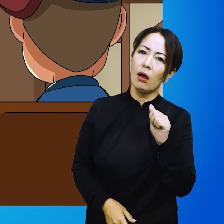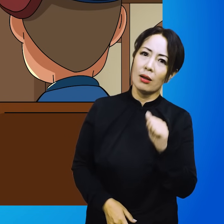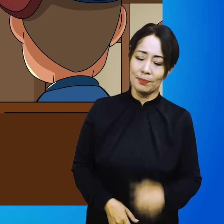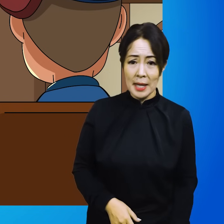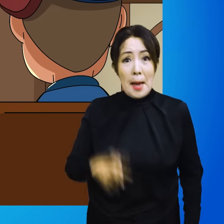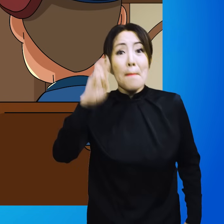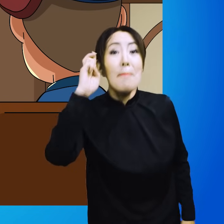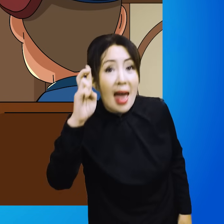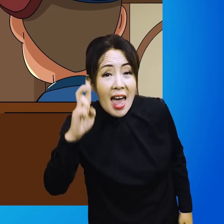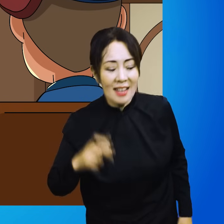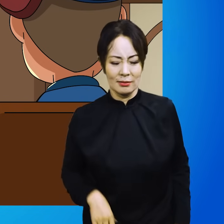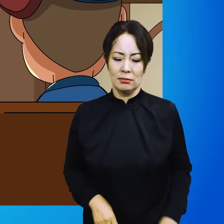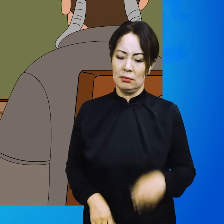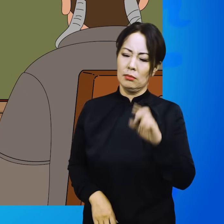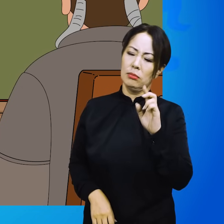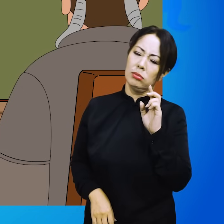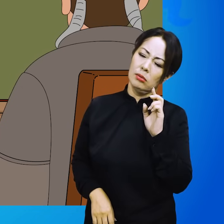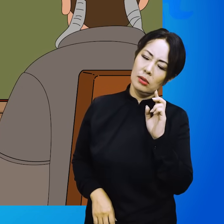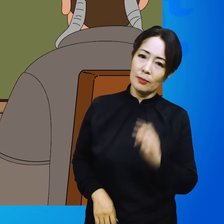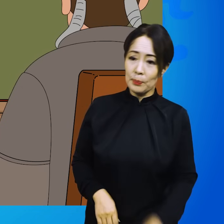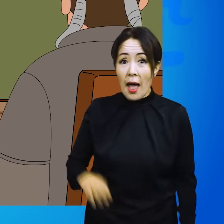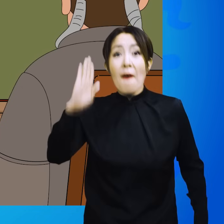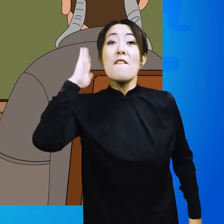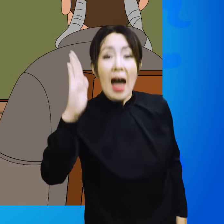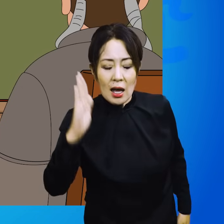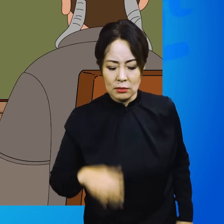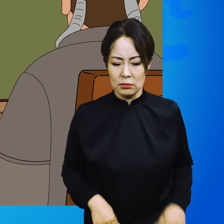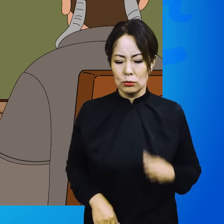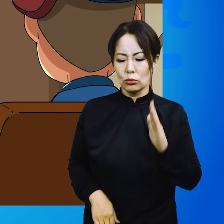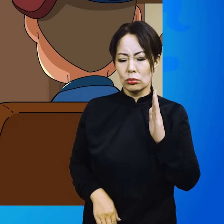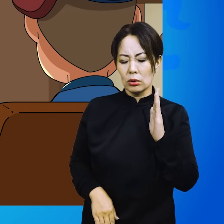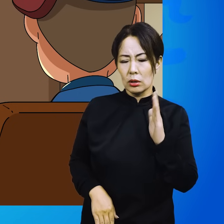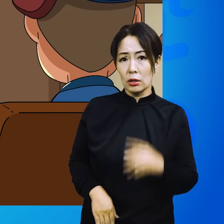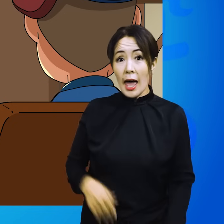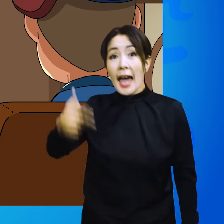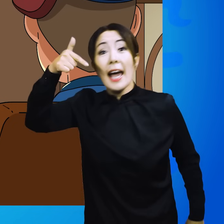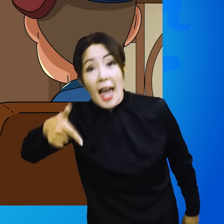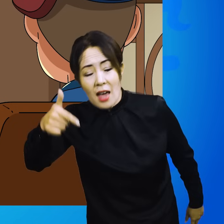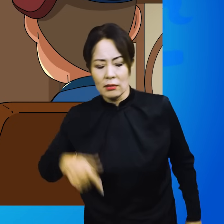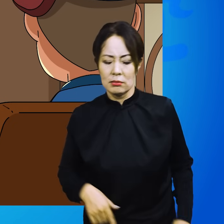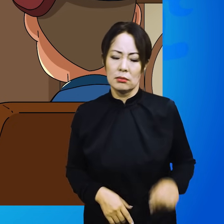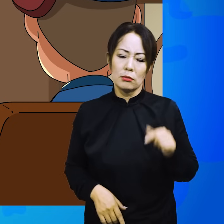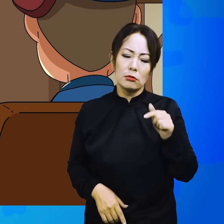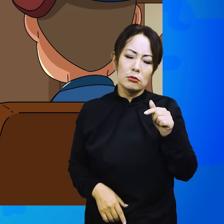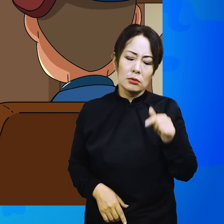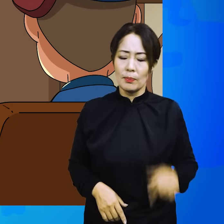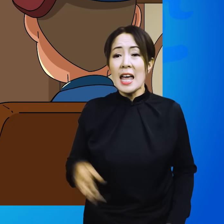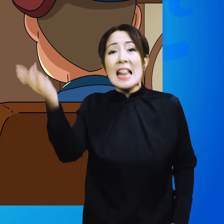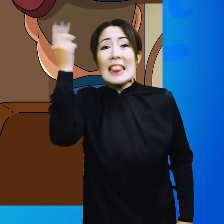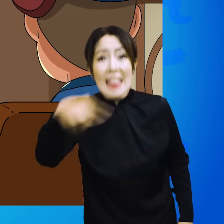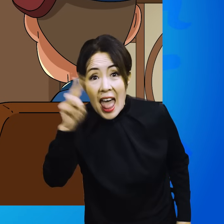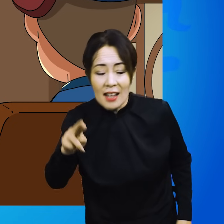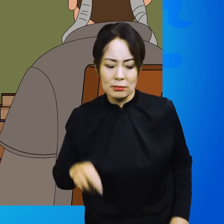Б. Б. В. В. Г. Г. Д.